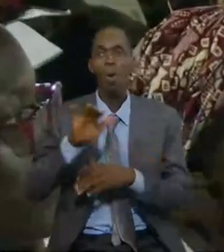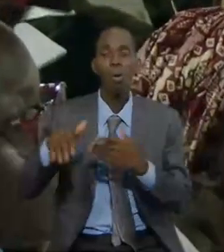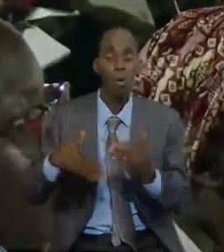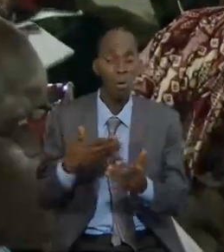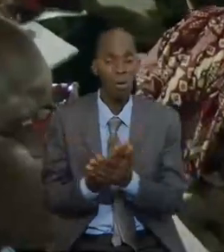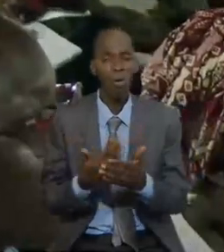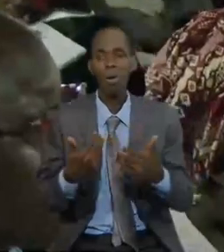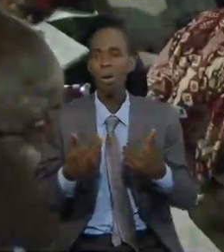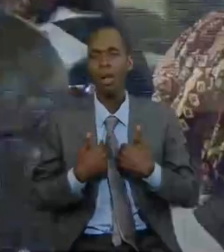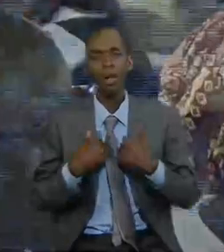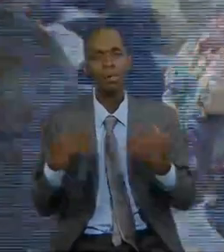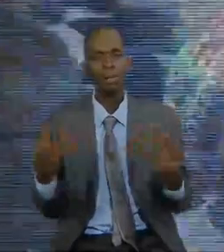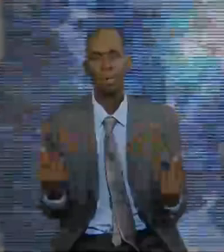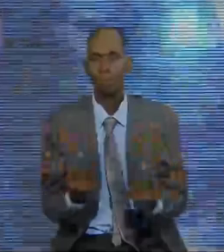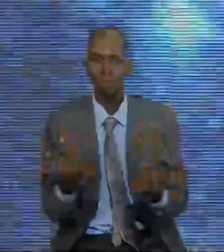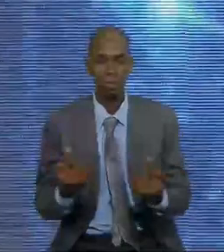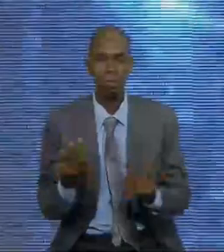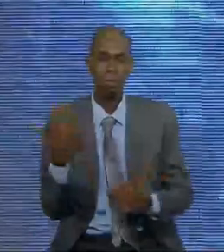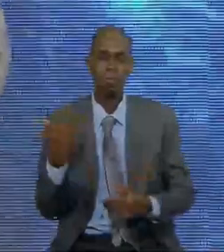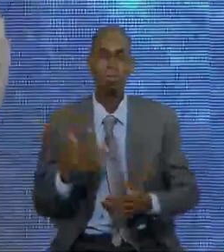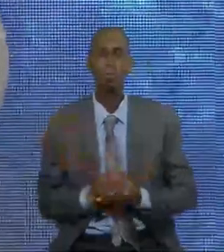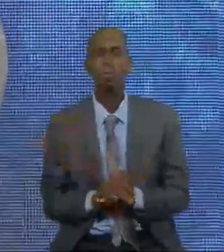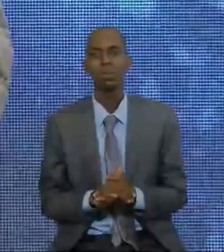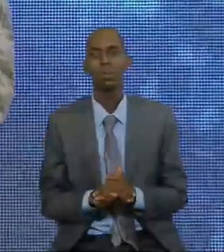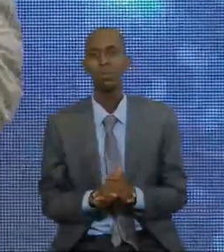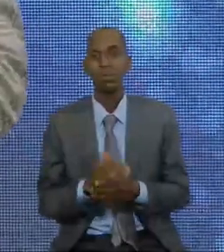tous essaient mais tous ont péchés